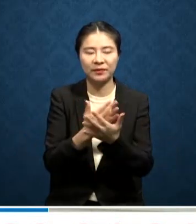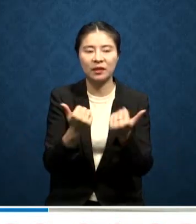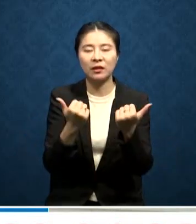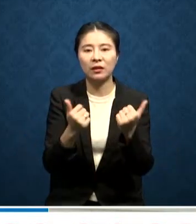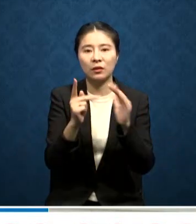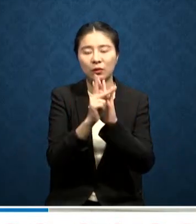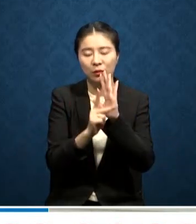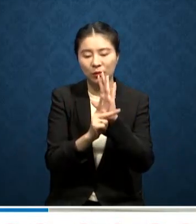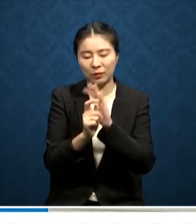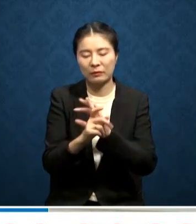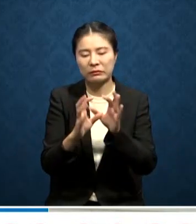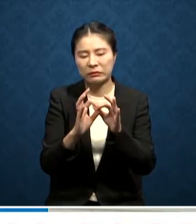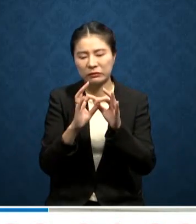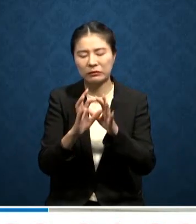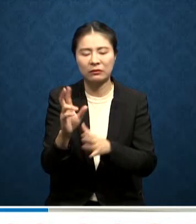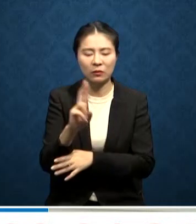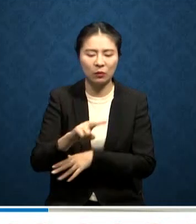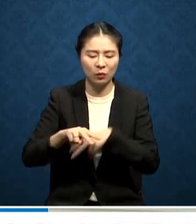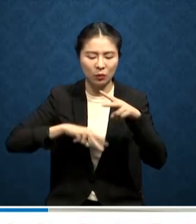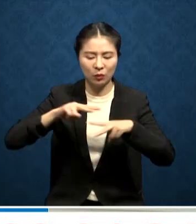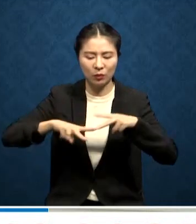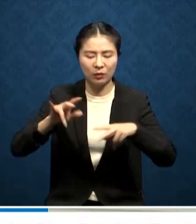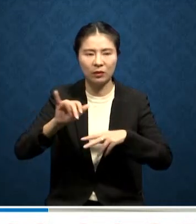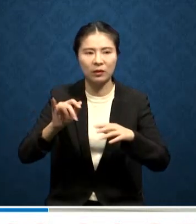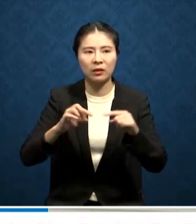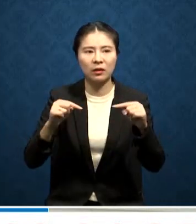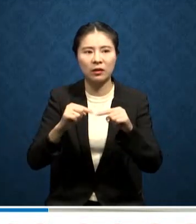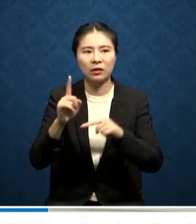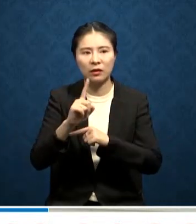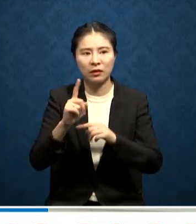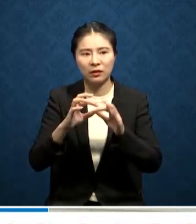สิ่งนี้ได้สร้างช่องว่างในการกำกับดูแล